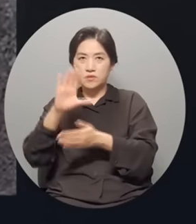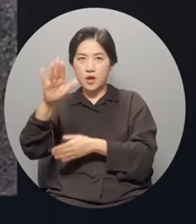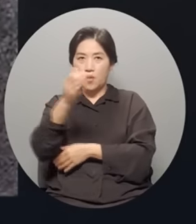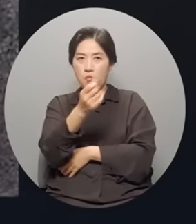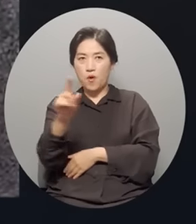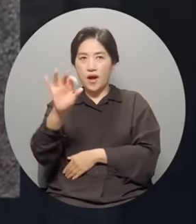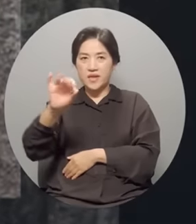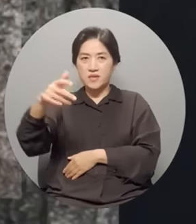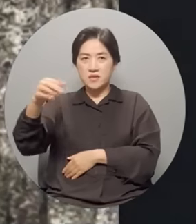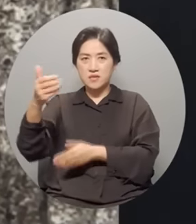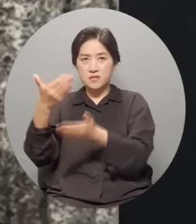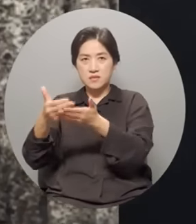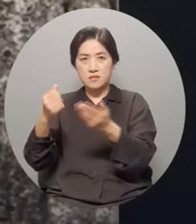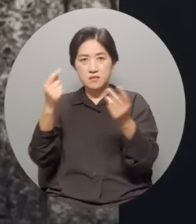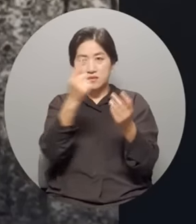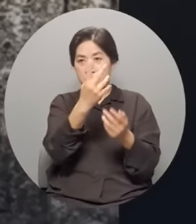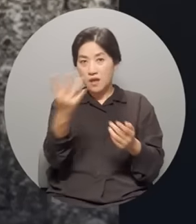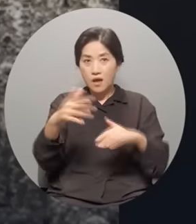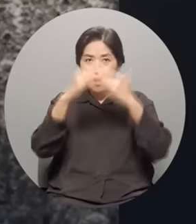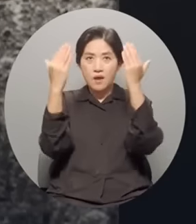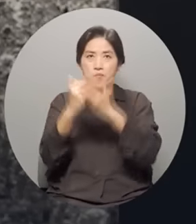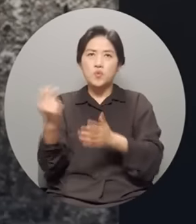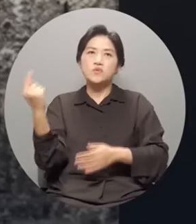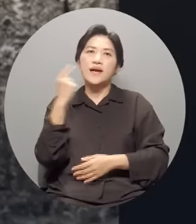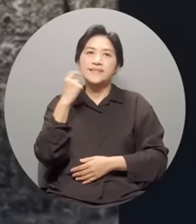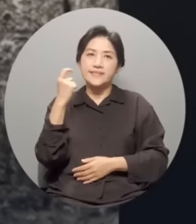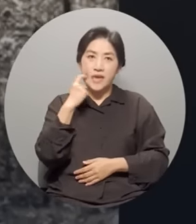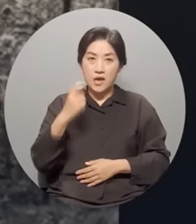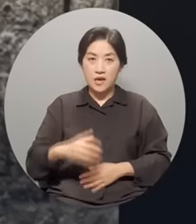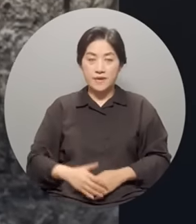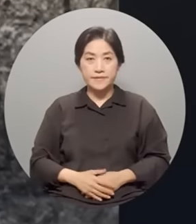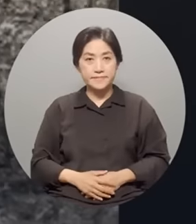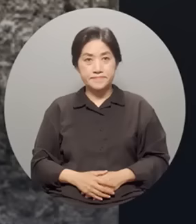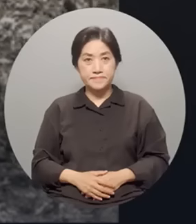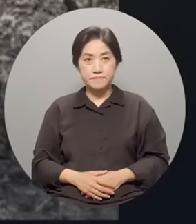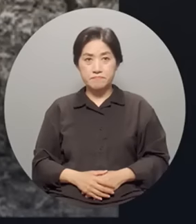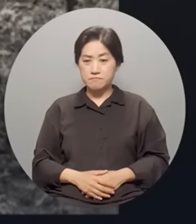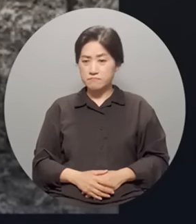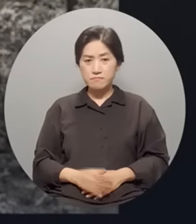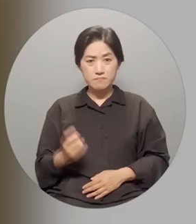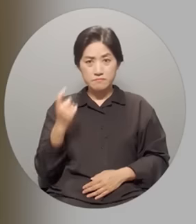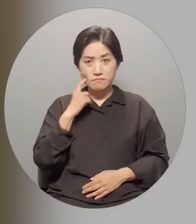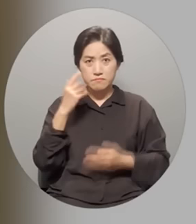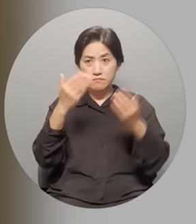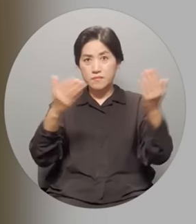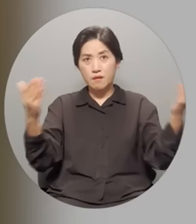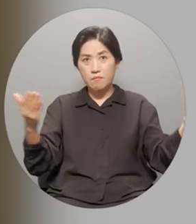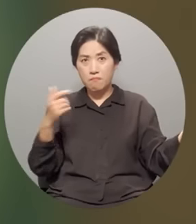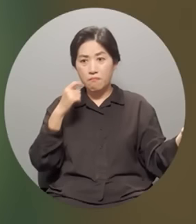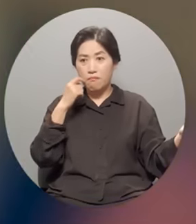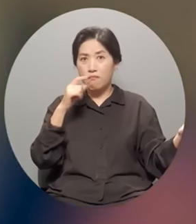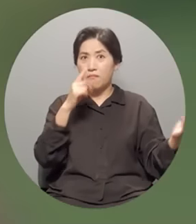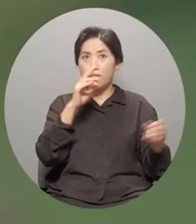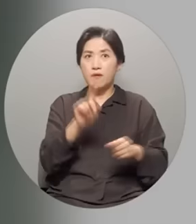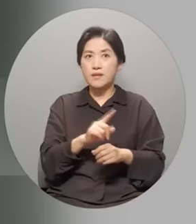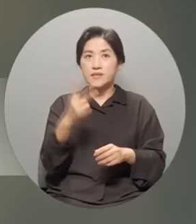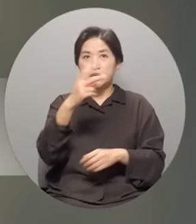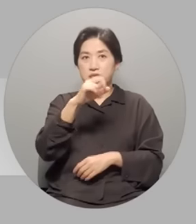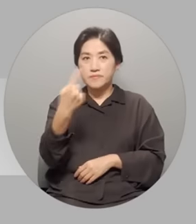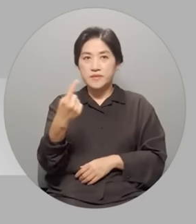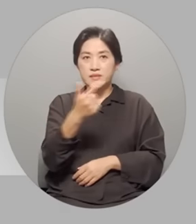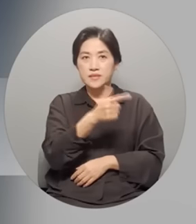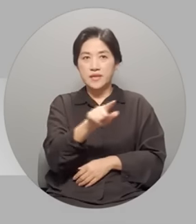캐변 등 넉점이 모두 가짜로 판명됐습니다 어떻게 이런 일이 벌어진 걸까 2021년